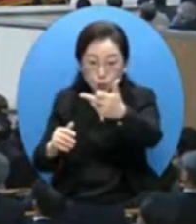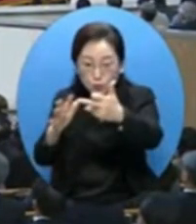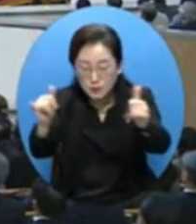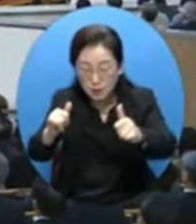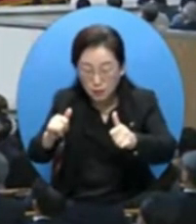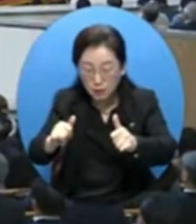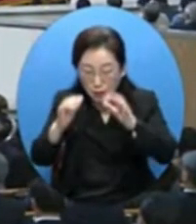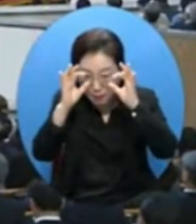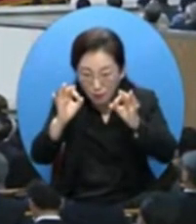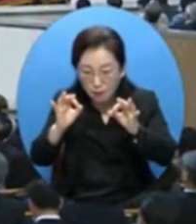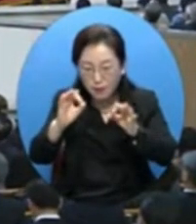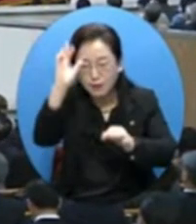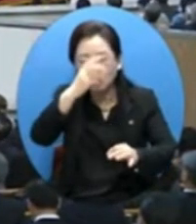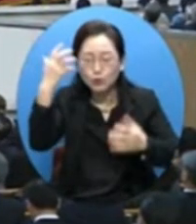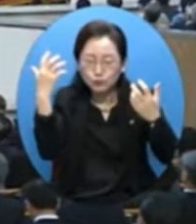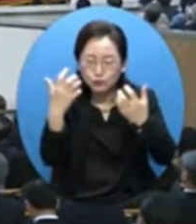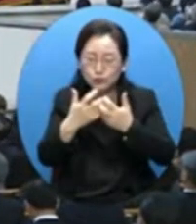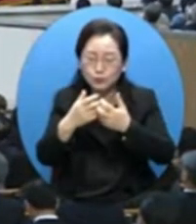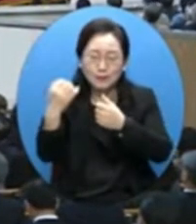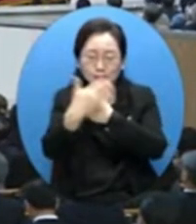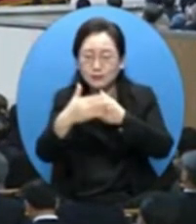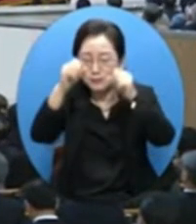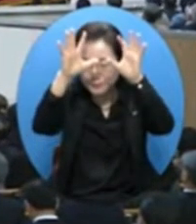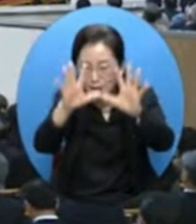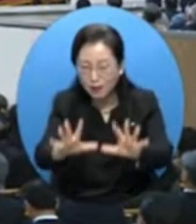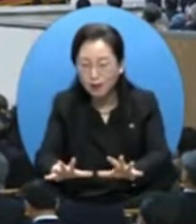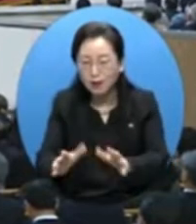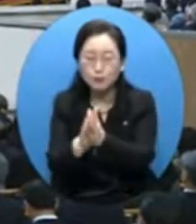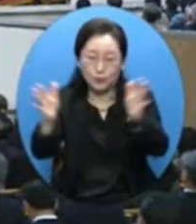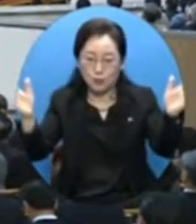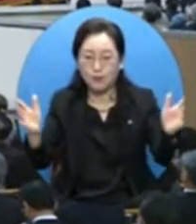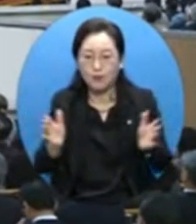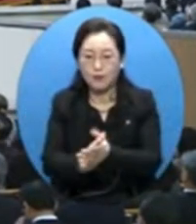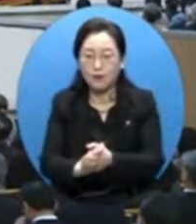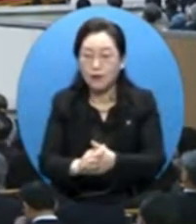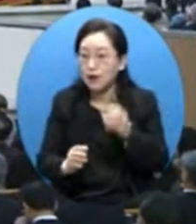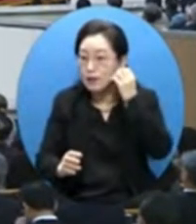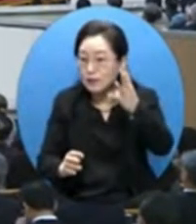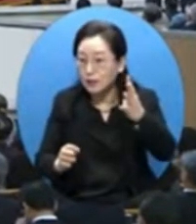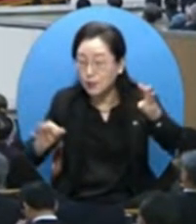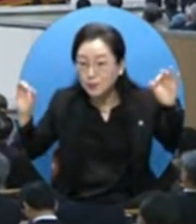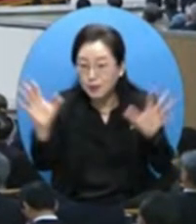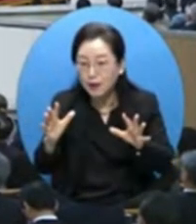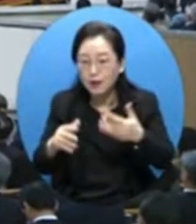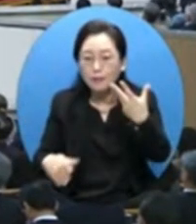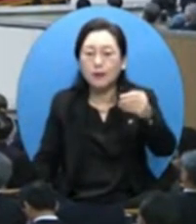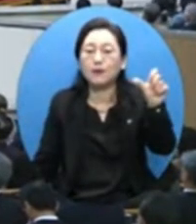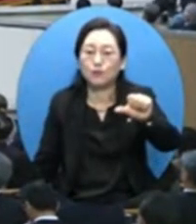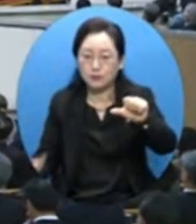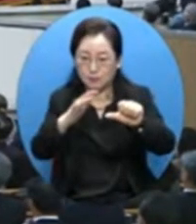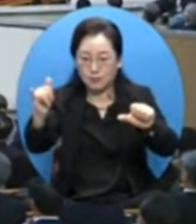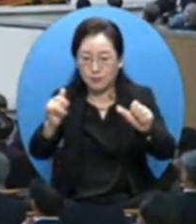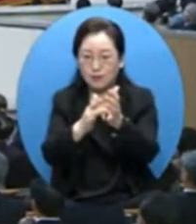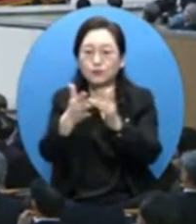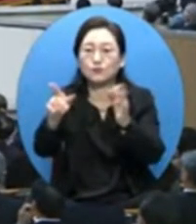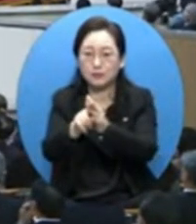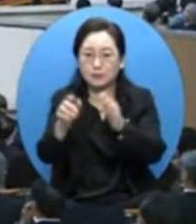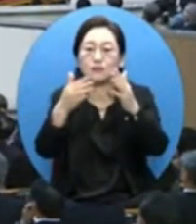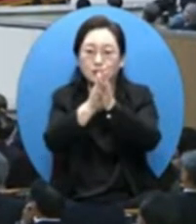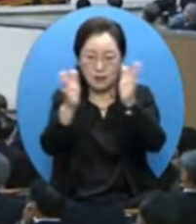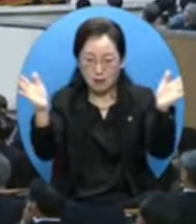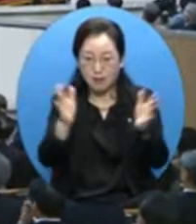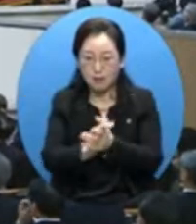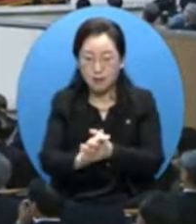충만받고 큰 은혜가 임하기 시작했습니다. 그때로부터 부흥이 시작돼서 4개월이 못 돼서 8만 5천 명들이 주님께 돌아왔습니다.